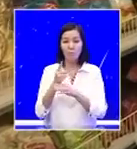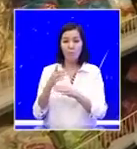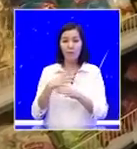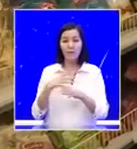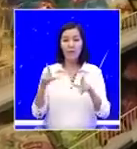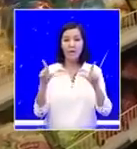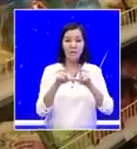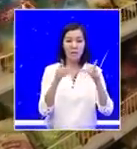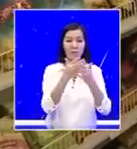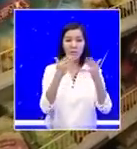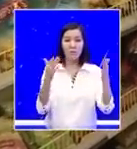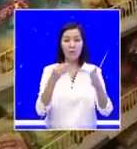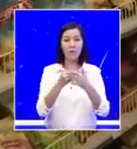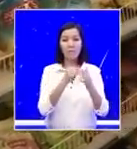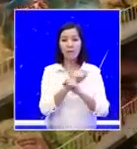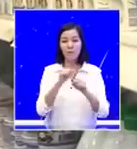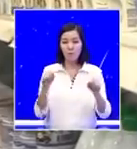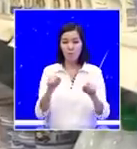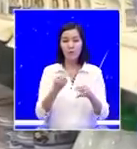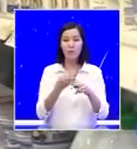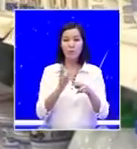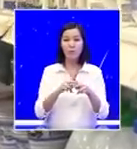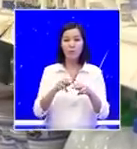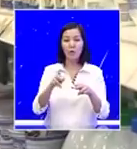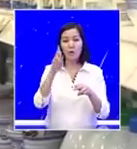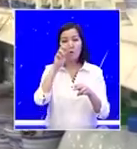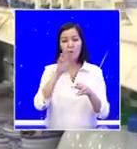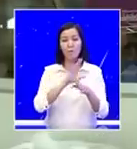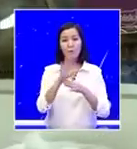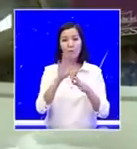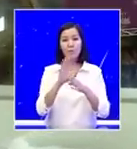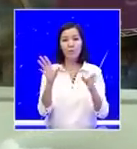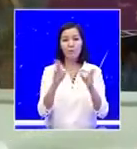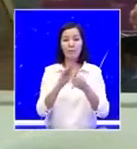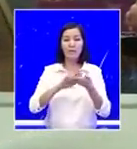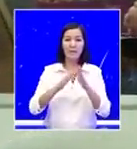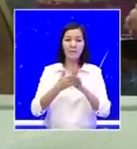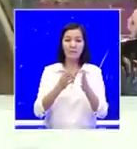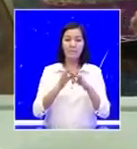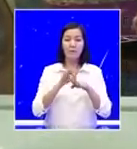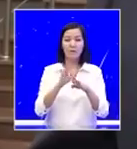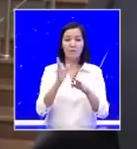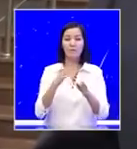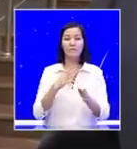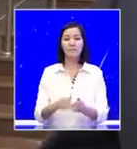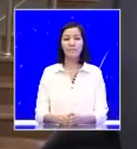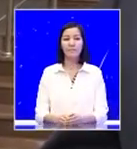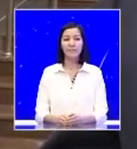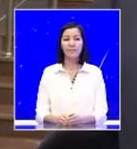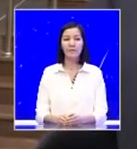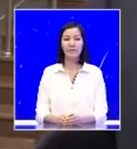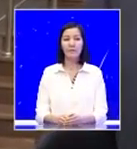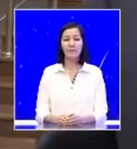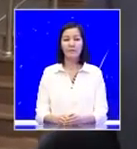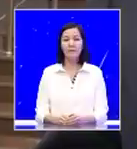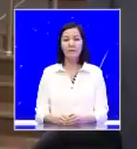сауда сөрелерінде қымбаттамауы керек. Өйткені үкімет өндіруші тараппен тығыз қарым-қатынас орнатып отыр. Крупные предприятия дают